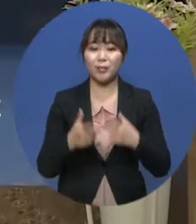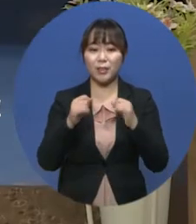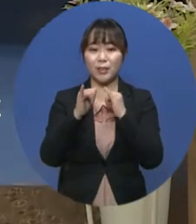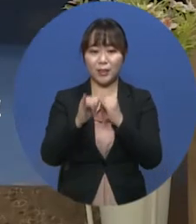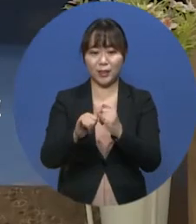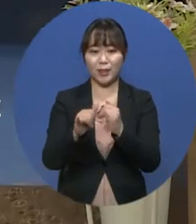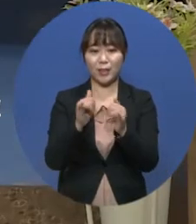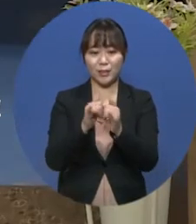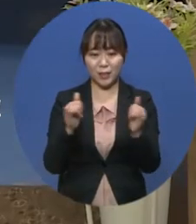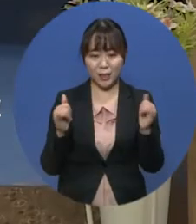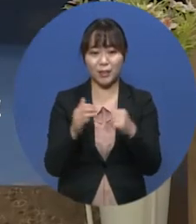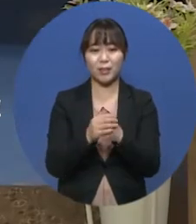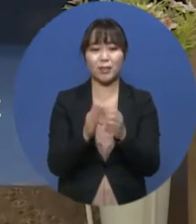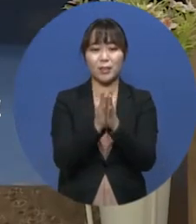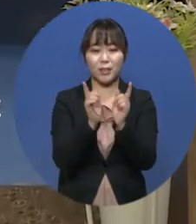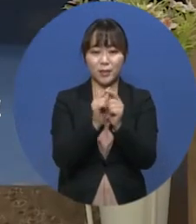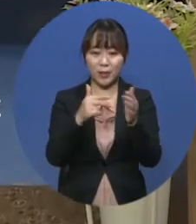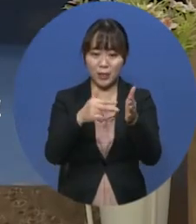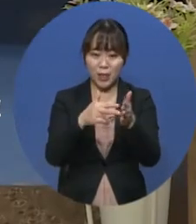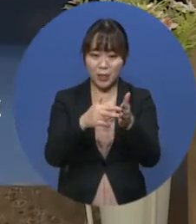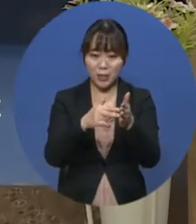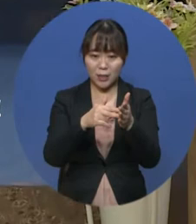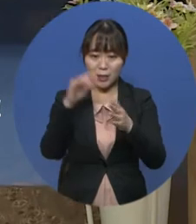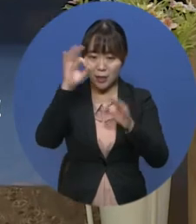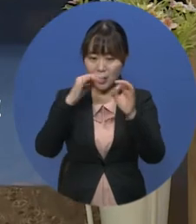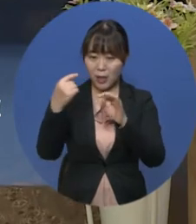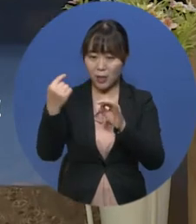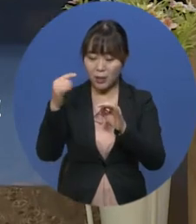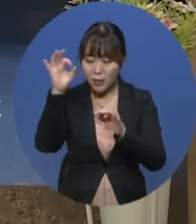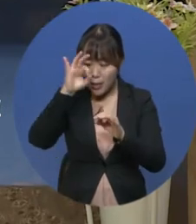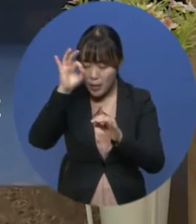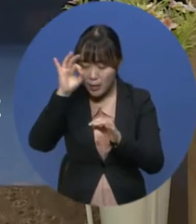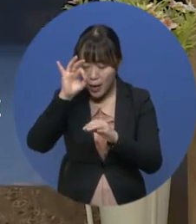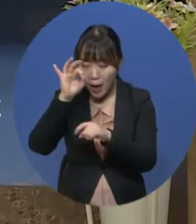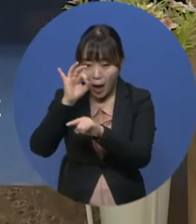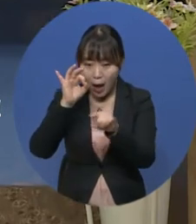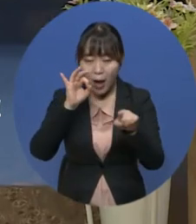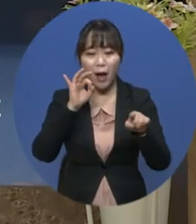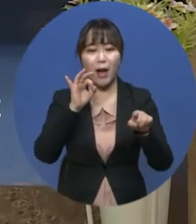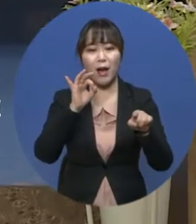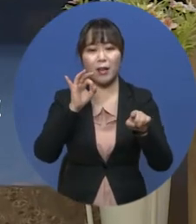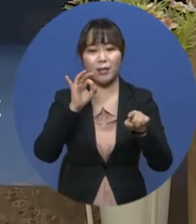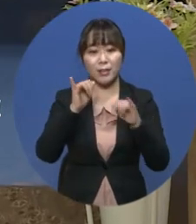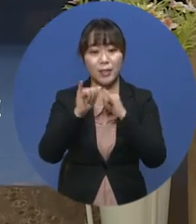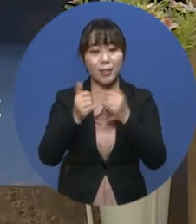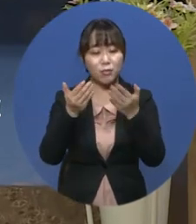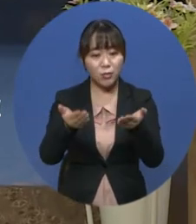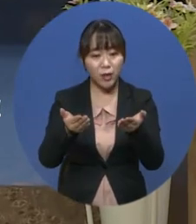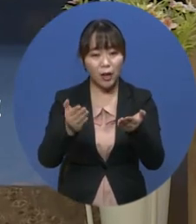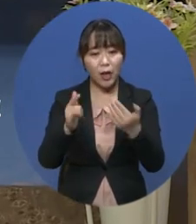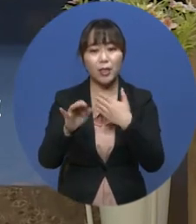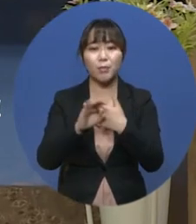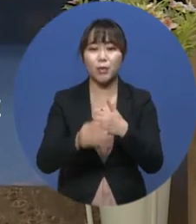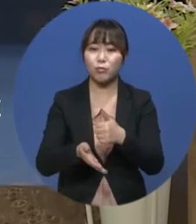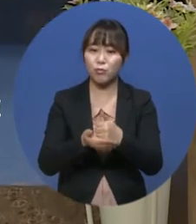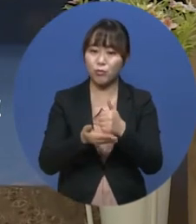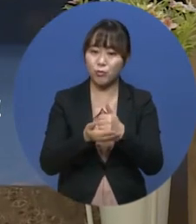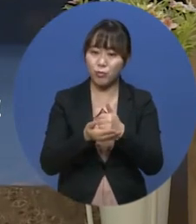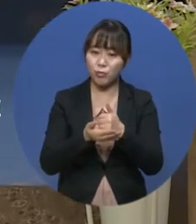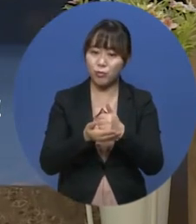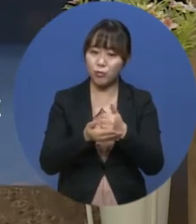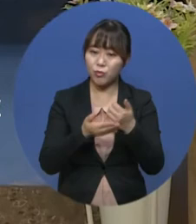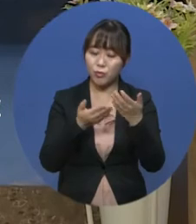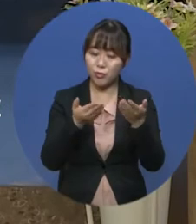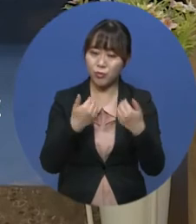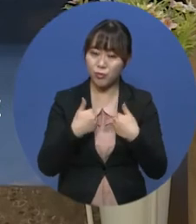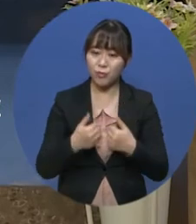수상자들은 직접 이제 재단해서 찾아내서 이렇게 수상을 하시는건가요 어 그건 님의